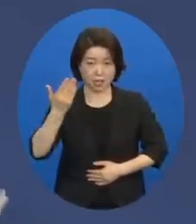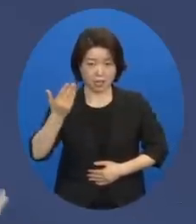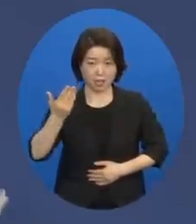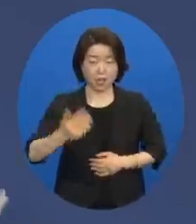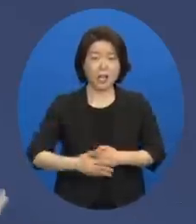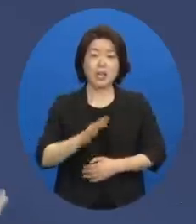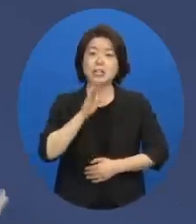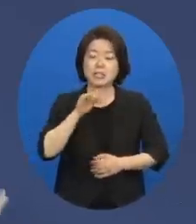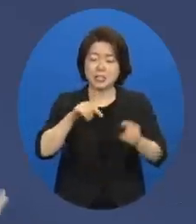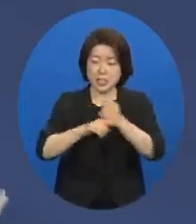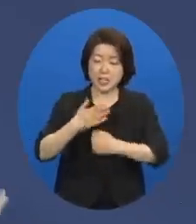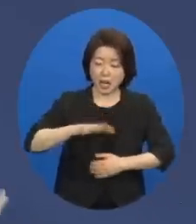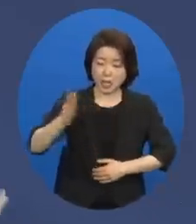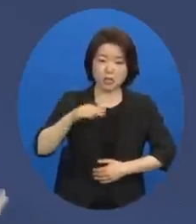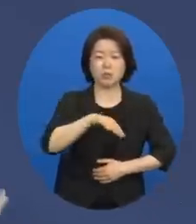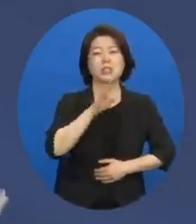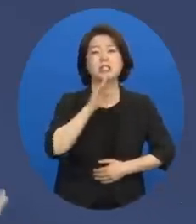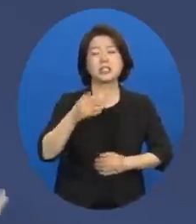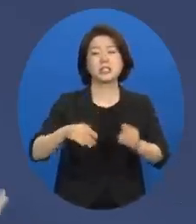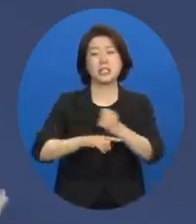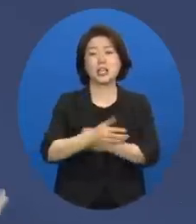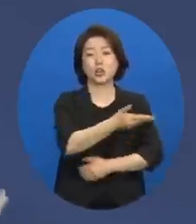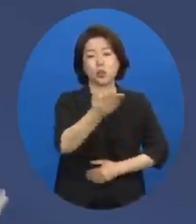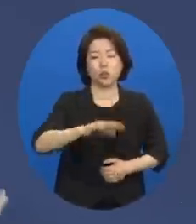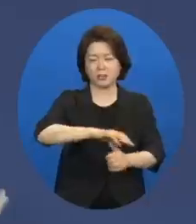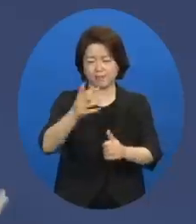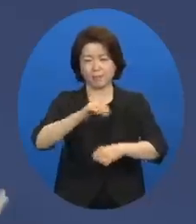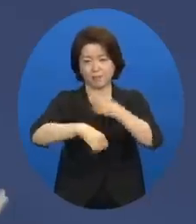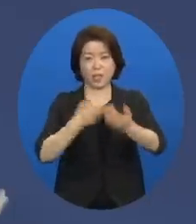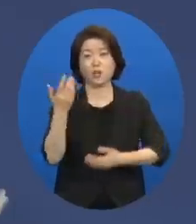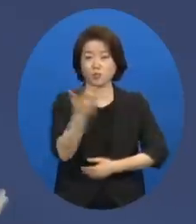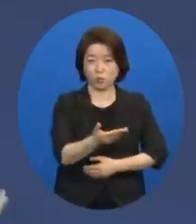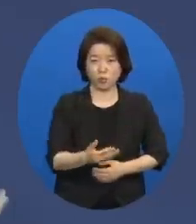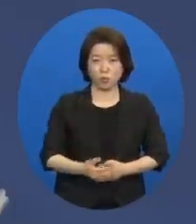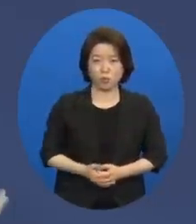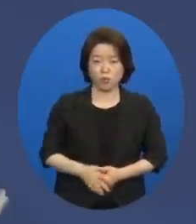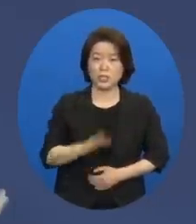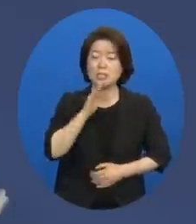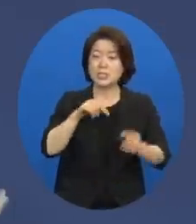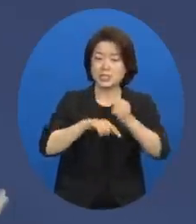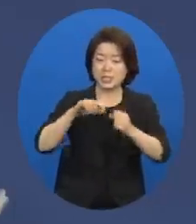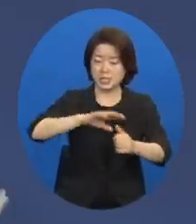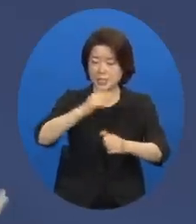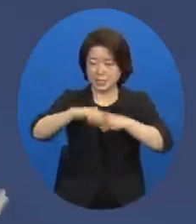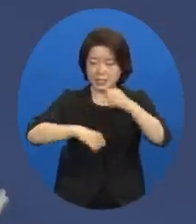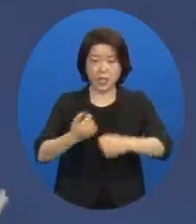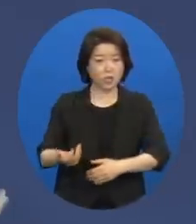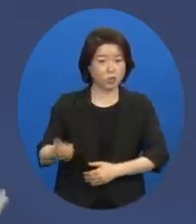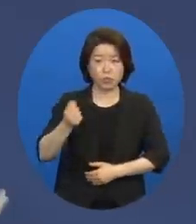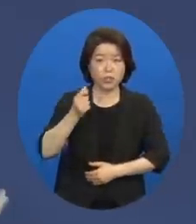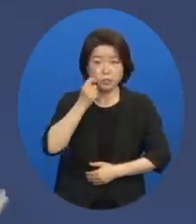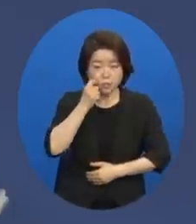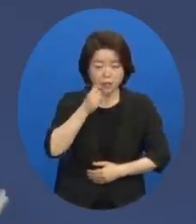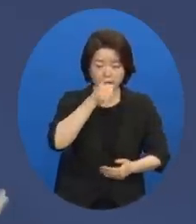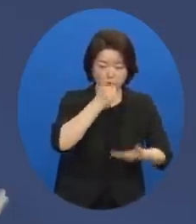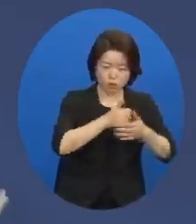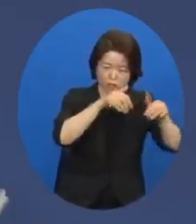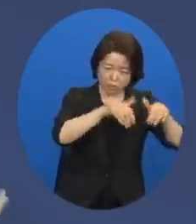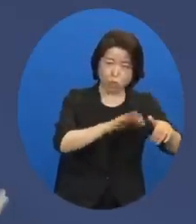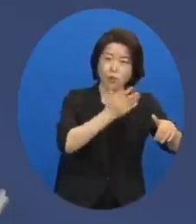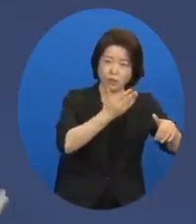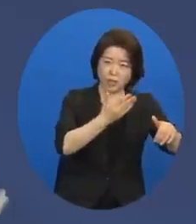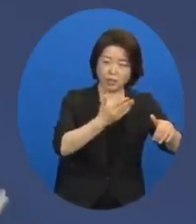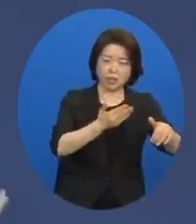알지니 진리가 너희를 자유케 하리라 주님이 말씀하시고 그 진리의 자유를 누릴 수가 없는 죄의 종이 되어